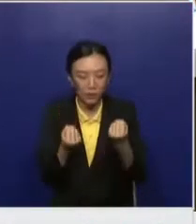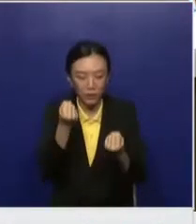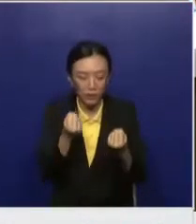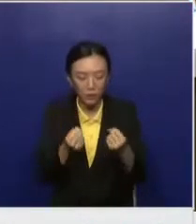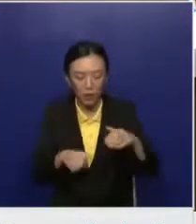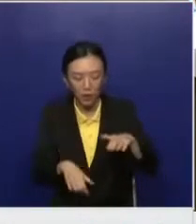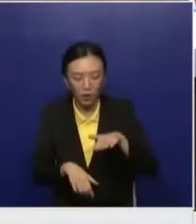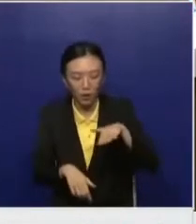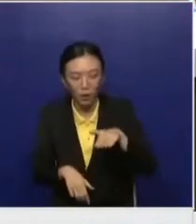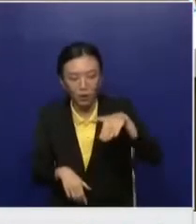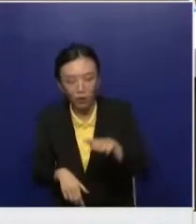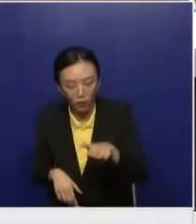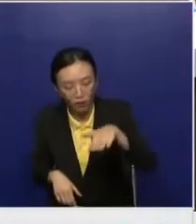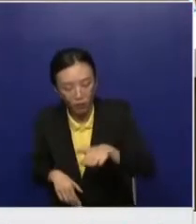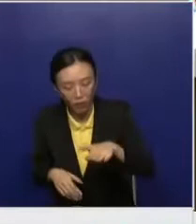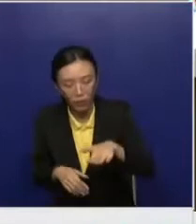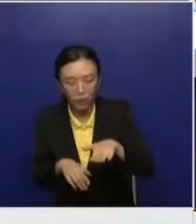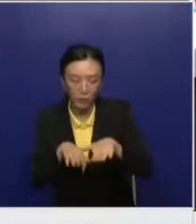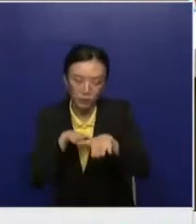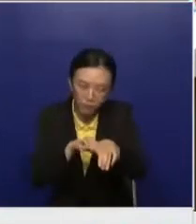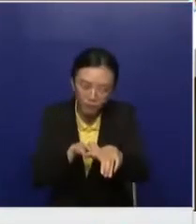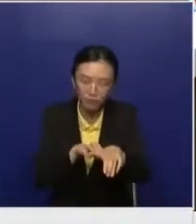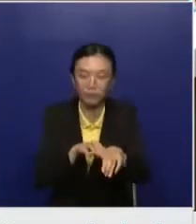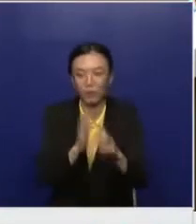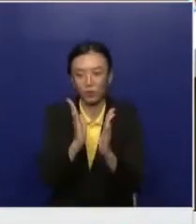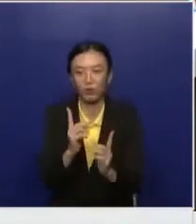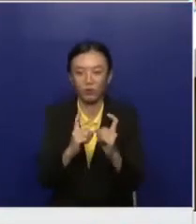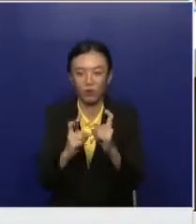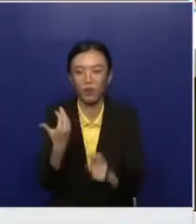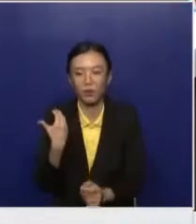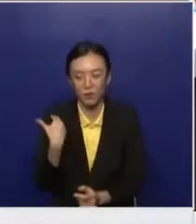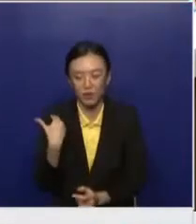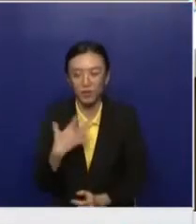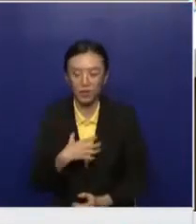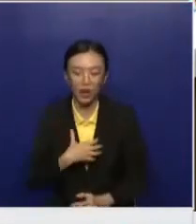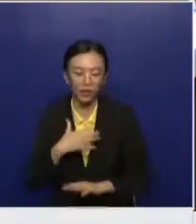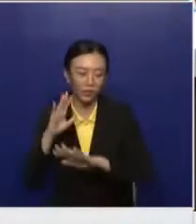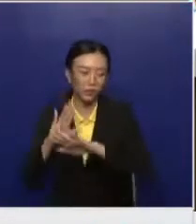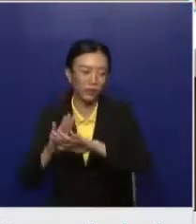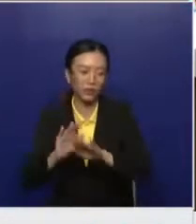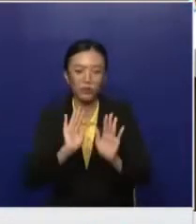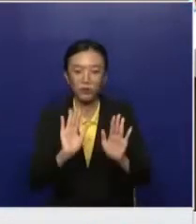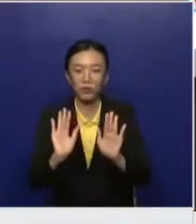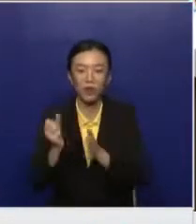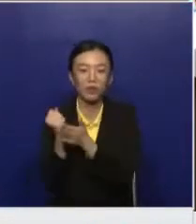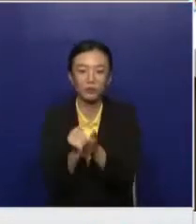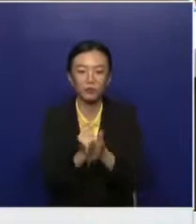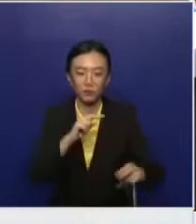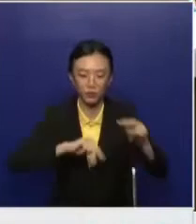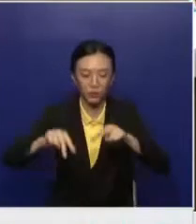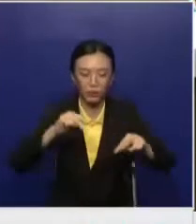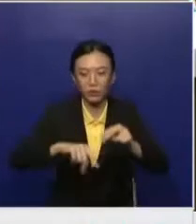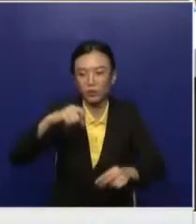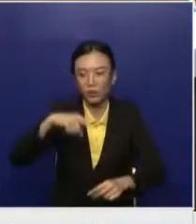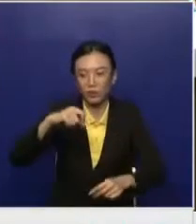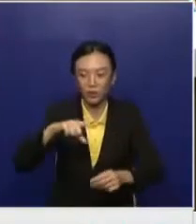ดเจ็บเสียชีวิตอยากที่จะให้ผู้รับผิดชอบเรื่องถนนนะครับได้เร่งซ่อมแซมซ่อมบำรุงจุดเสี่ยงของผิวการจราจร